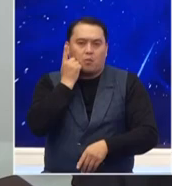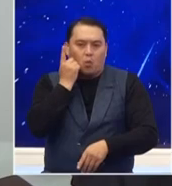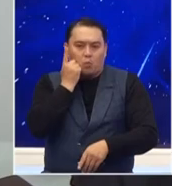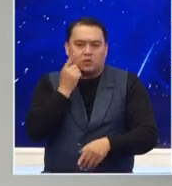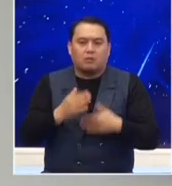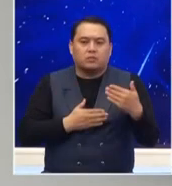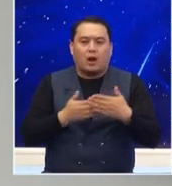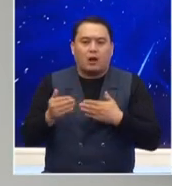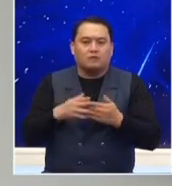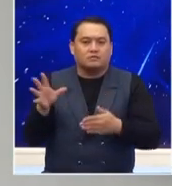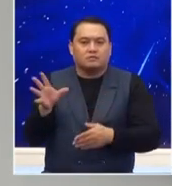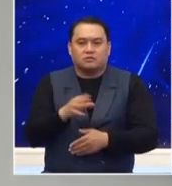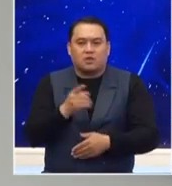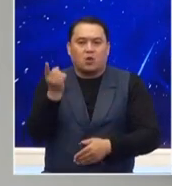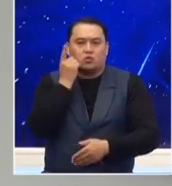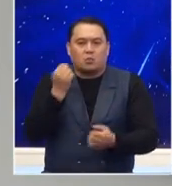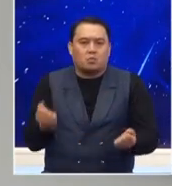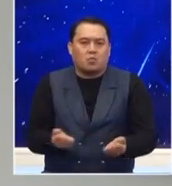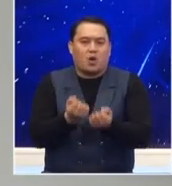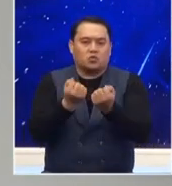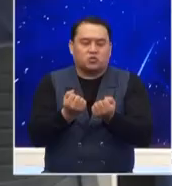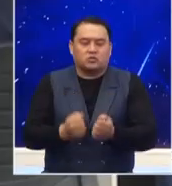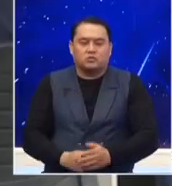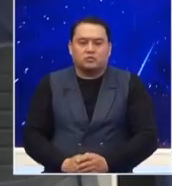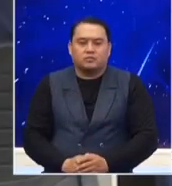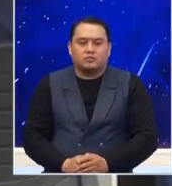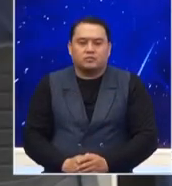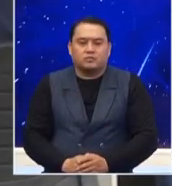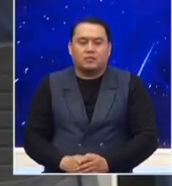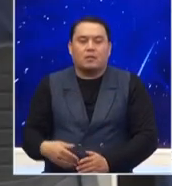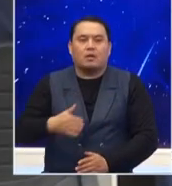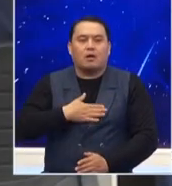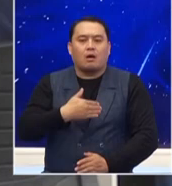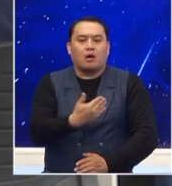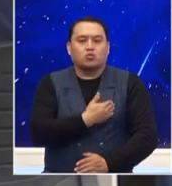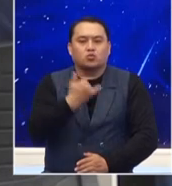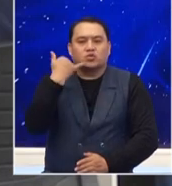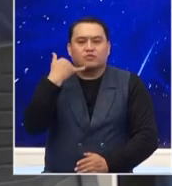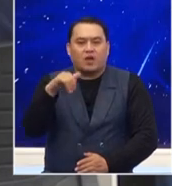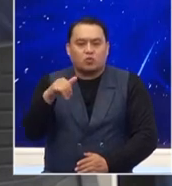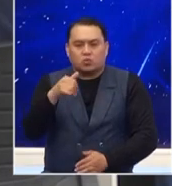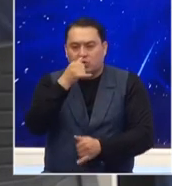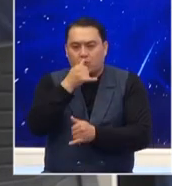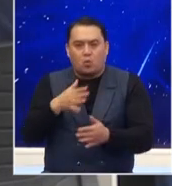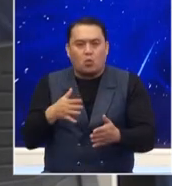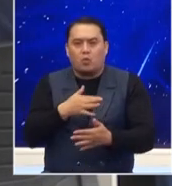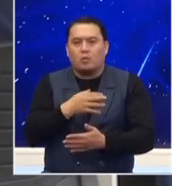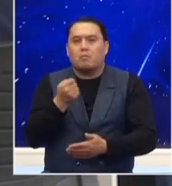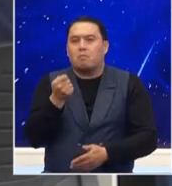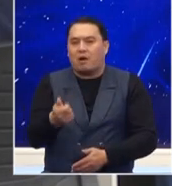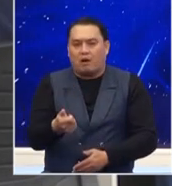показала практика, не все модели сотовых поддерживаются системой. В свою очередь хочу сказать, таких звонков, не дозвонившись, очень